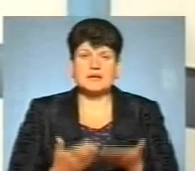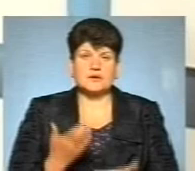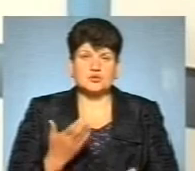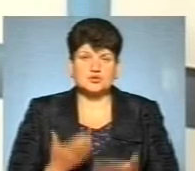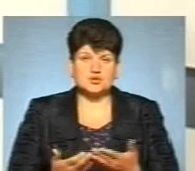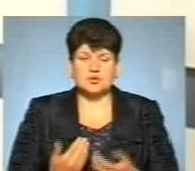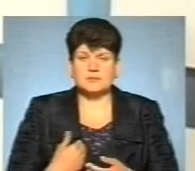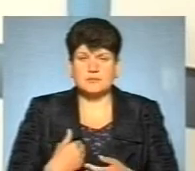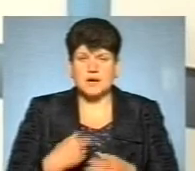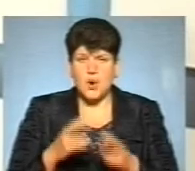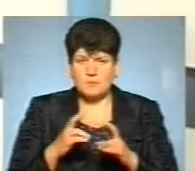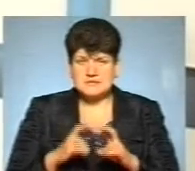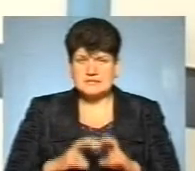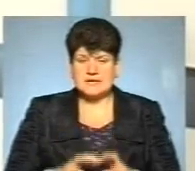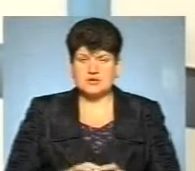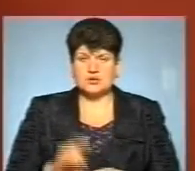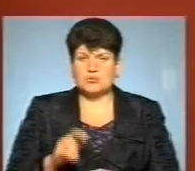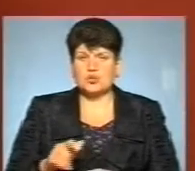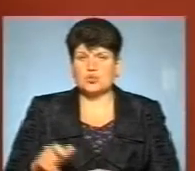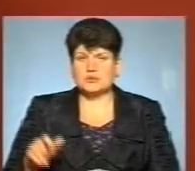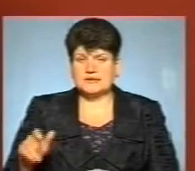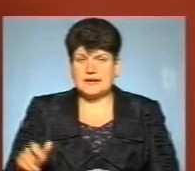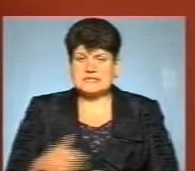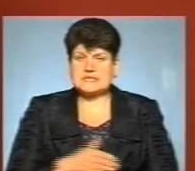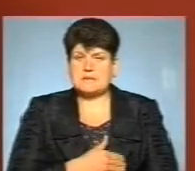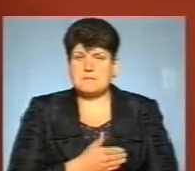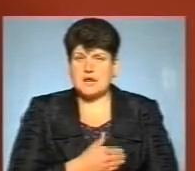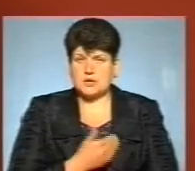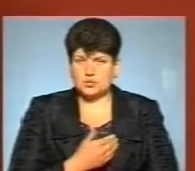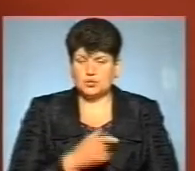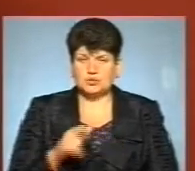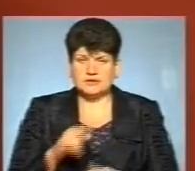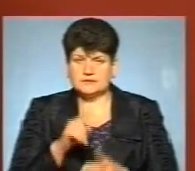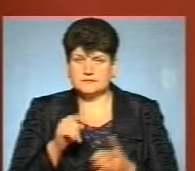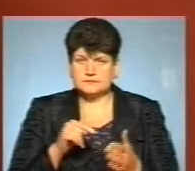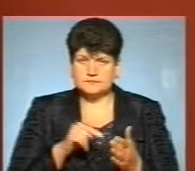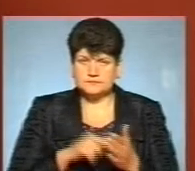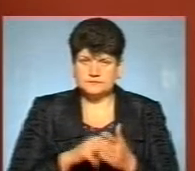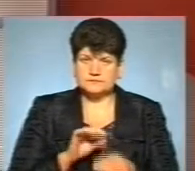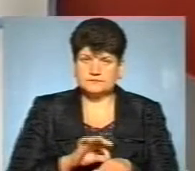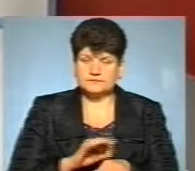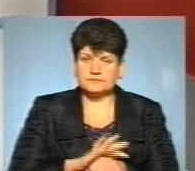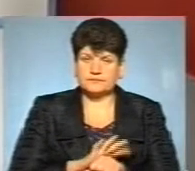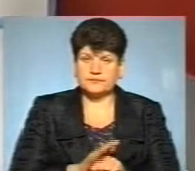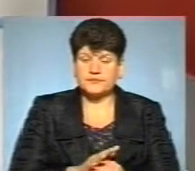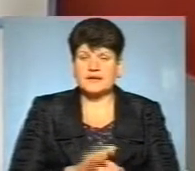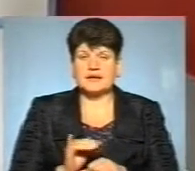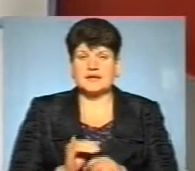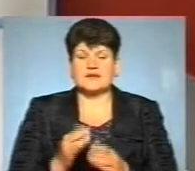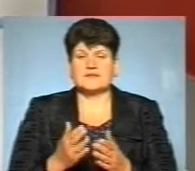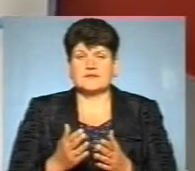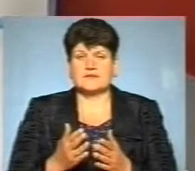ми обстежуємо людей з температурою, людей з підозрами на ковід і